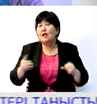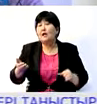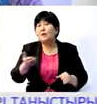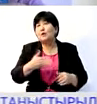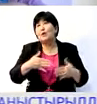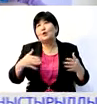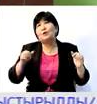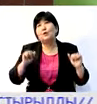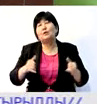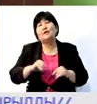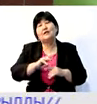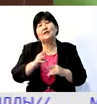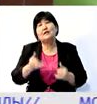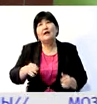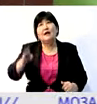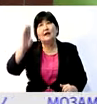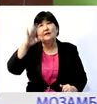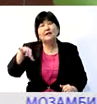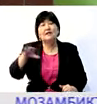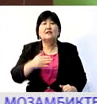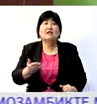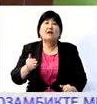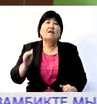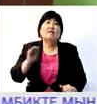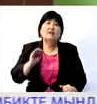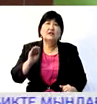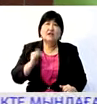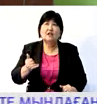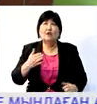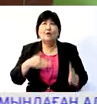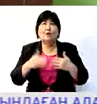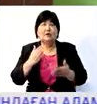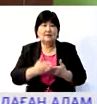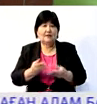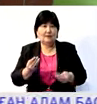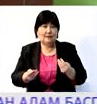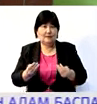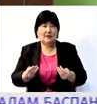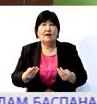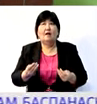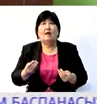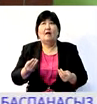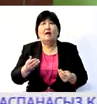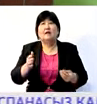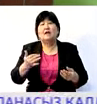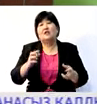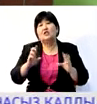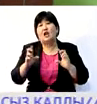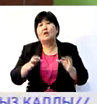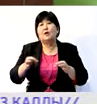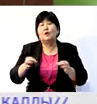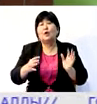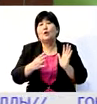зор мүмкіндікте жасалған. Жігіттер жағы PlayStation келді, PlayStation-ге оғанып жатыр, ақылы көптер, шахматқа,